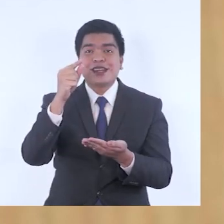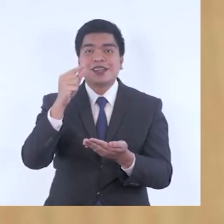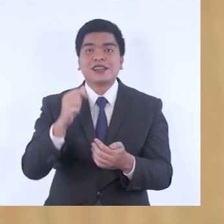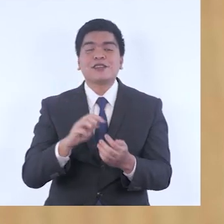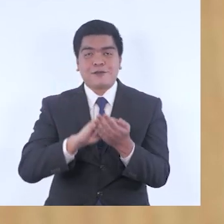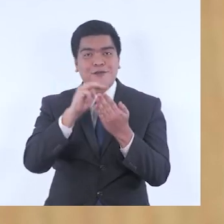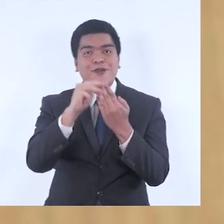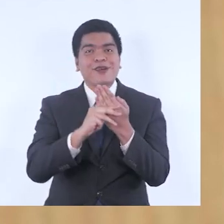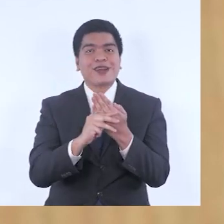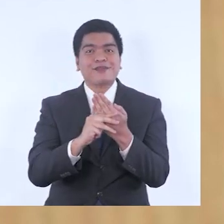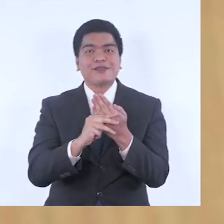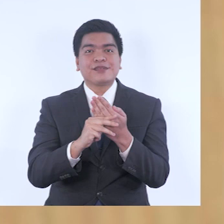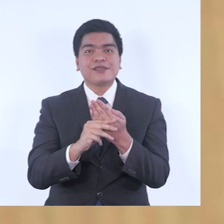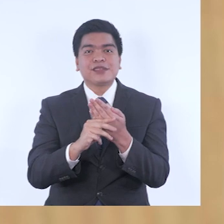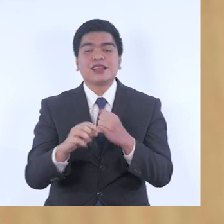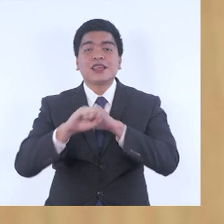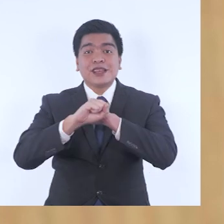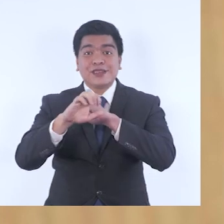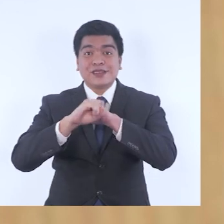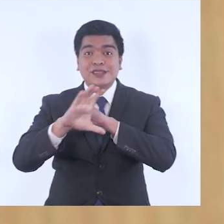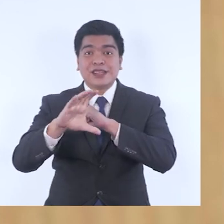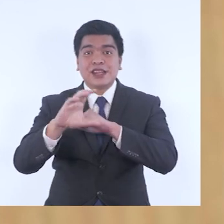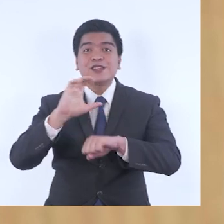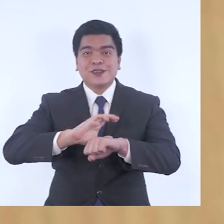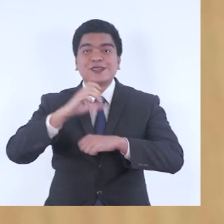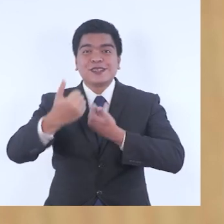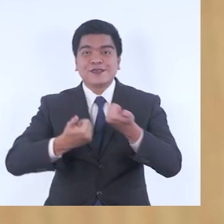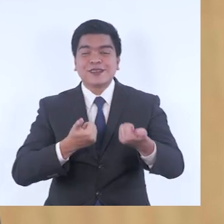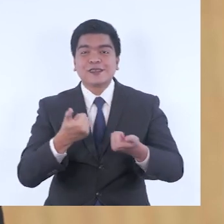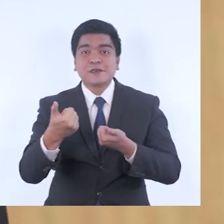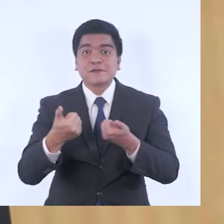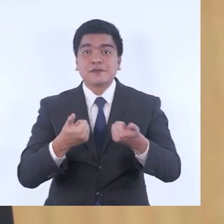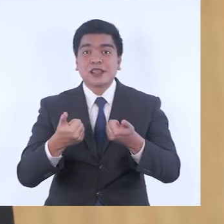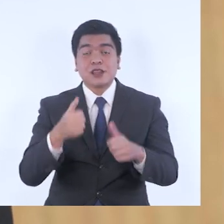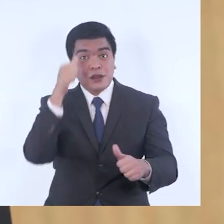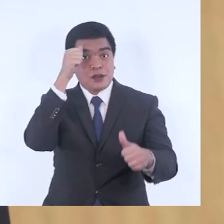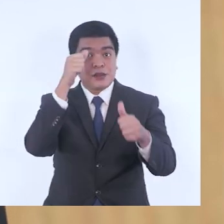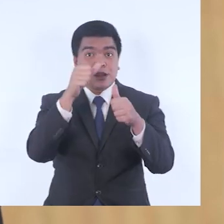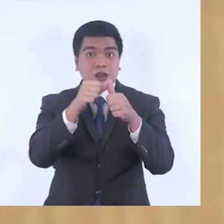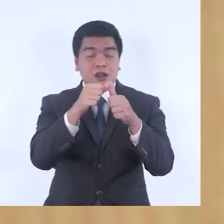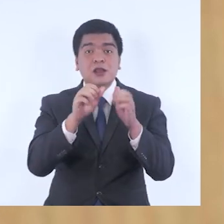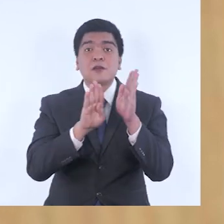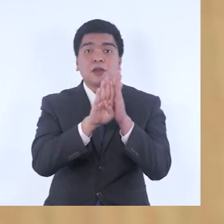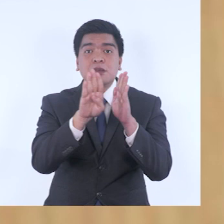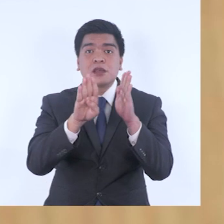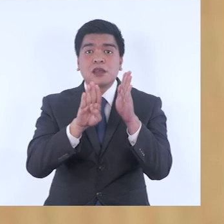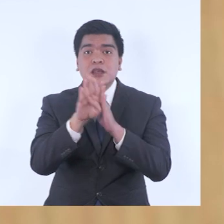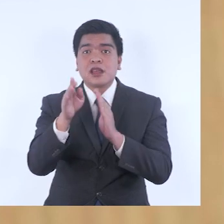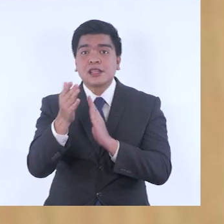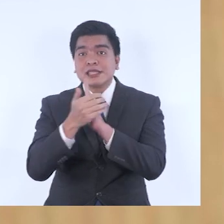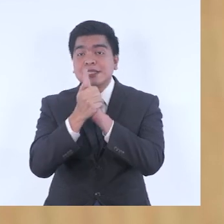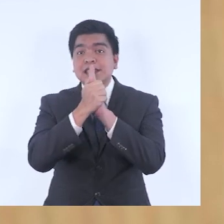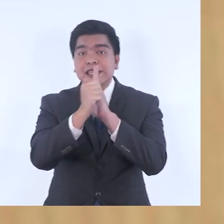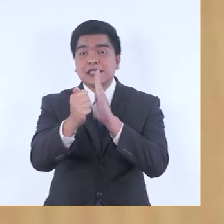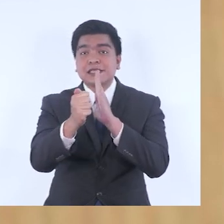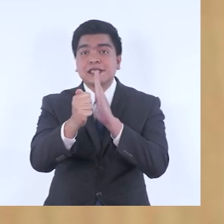sa programang ito na inilunsad ng ating namamahala. Sa layunin na mapaunlad ang kanilang kasanayan